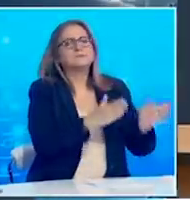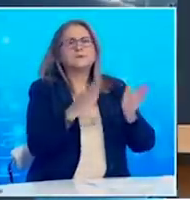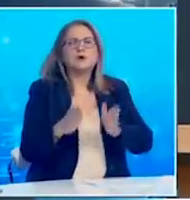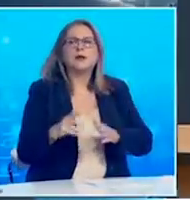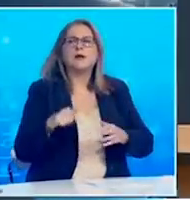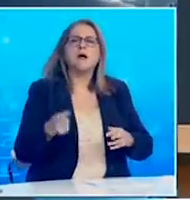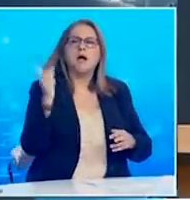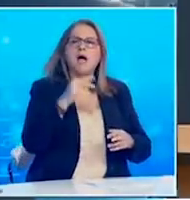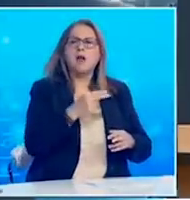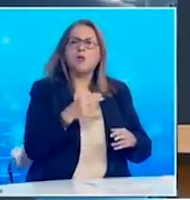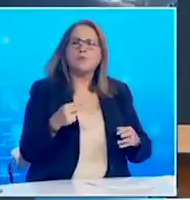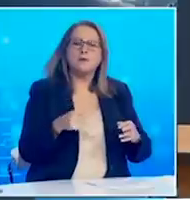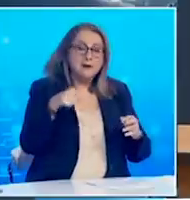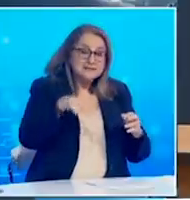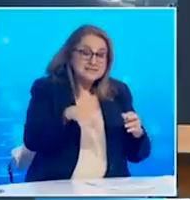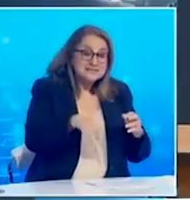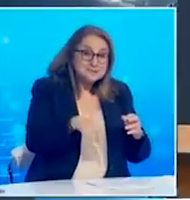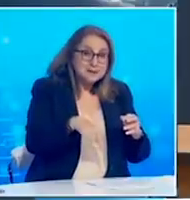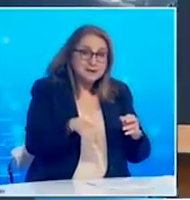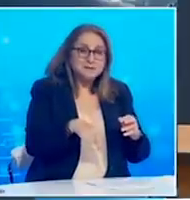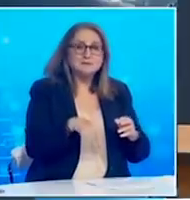οι εκτιμήσεις που έχουμε για σήμερα